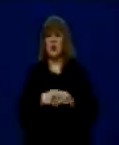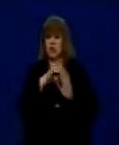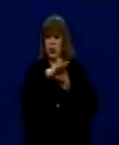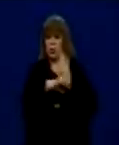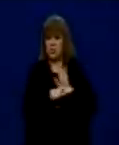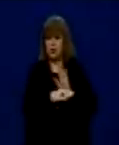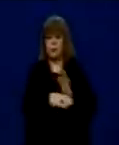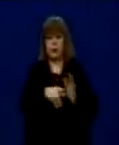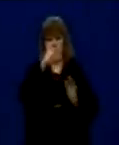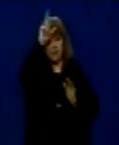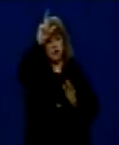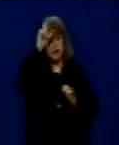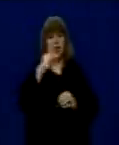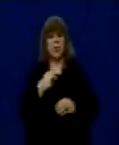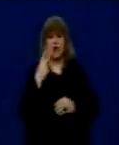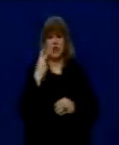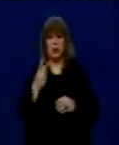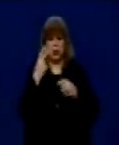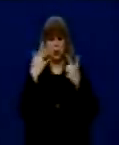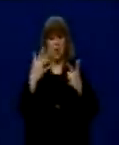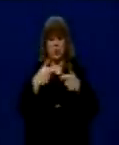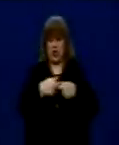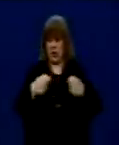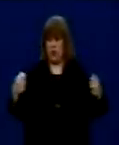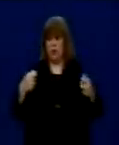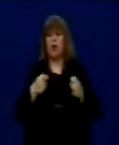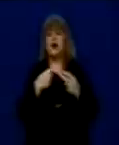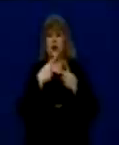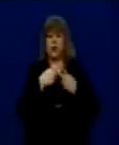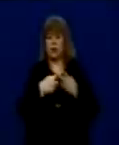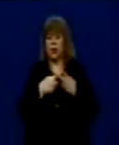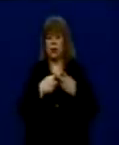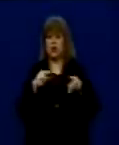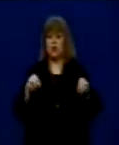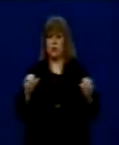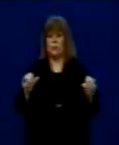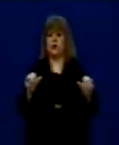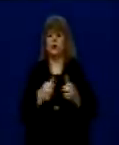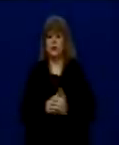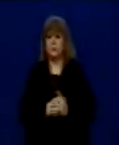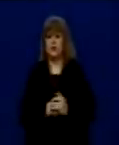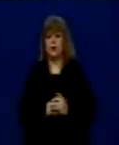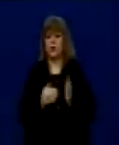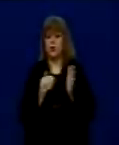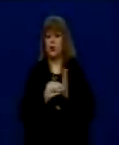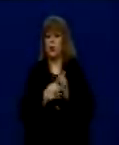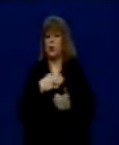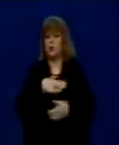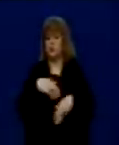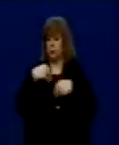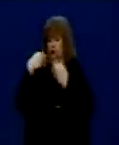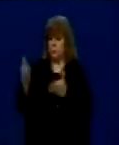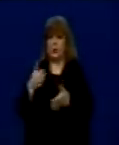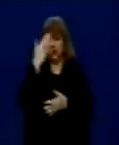hektar pronë kjo e ndërmarrjeve shoqërore në Deçan, pra e bletarisa piko edhe ndërmarrjeve tjera, të cilat duan t'i ja kalojnë